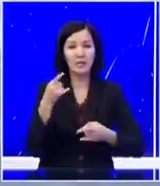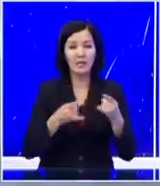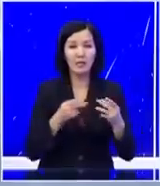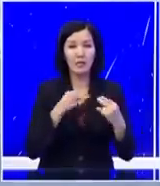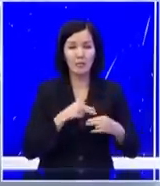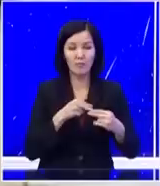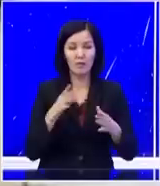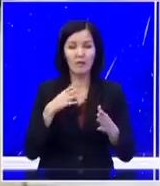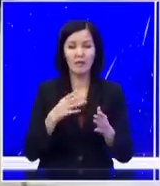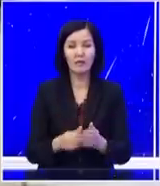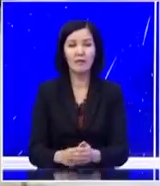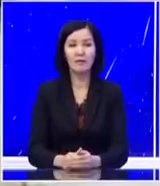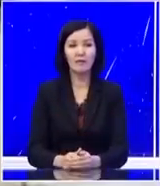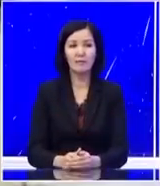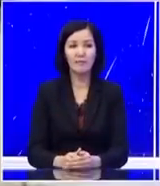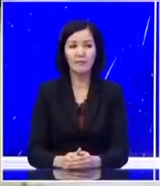етті.